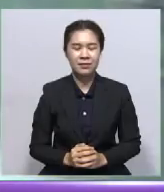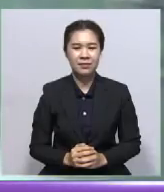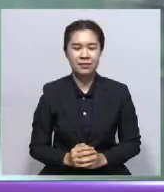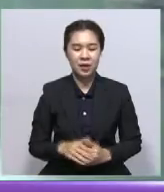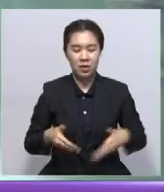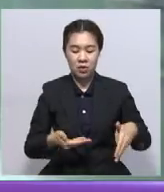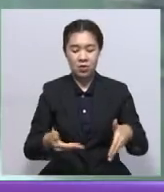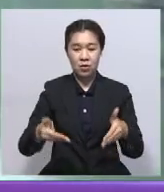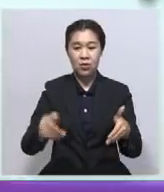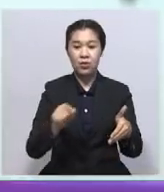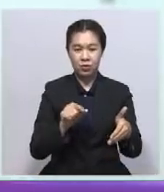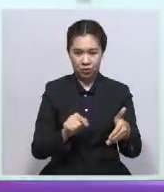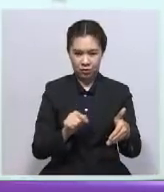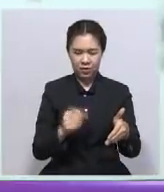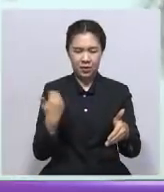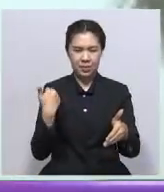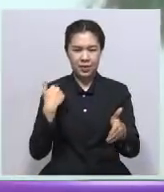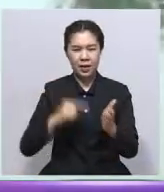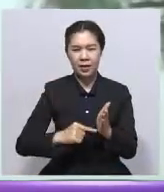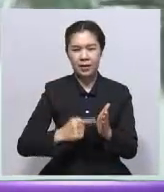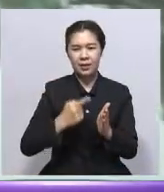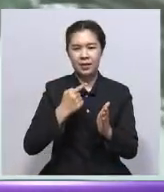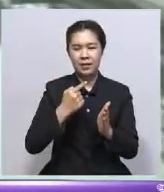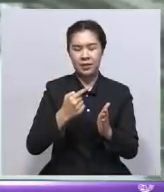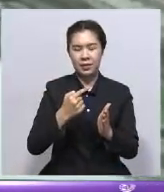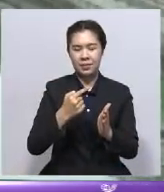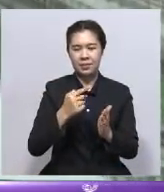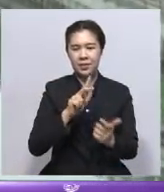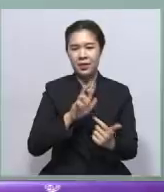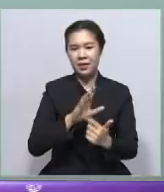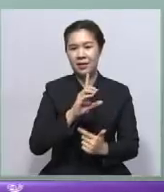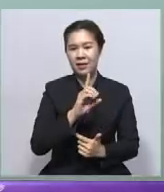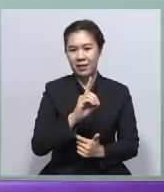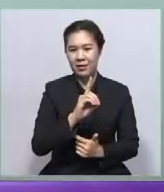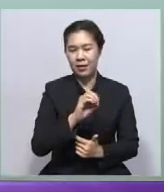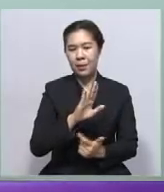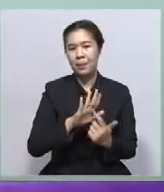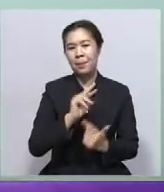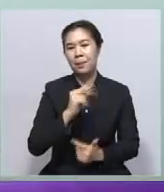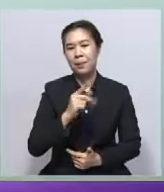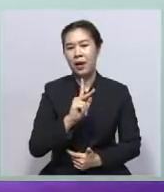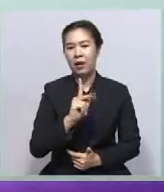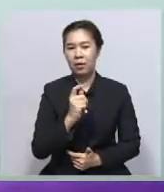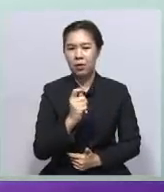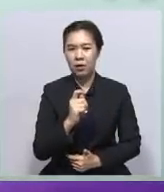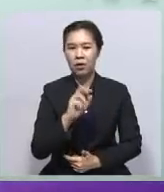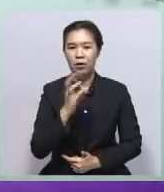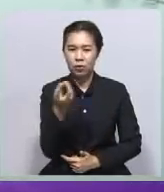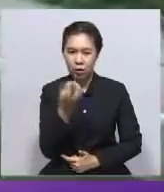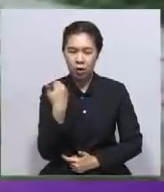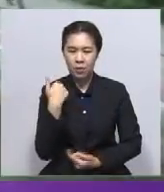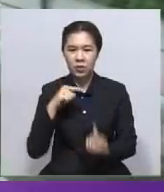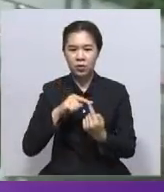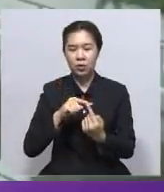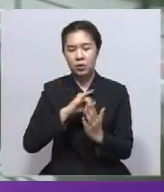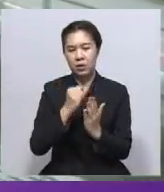คลองมหาสวัสดิ์หรือคลองชัยพฤกษ์เป็นคลองที่เริ่มต้นจากคลองรัฐบางกรวยหรือคลองบางกอกน้อยไปออกแม่น้ำท่าจีนที่ตำบลยิ้วลายอำเ